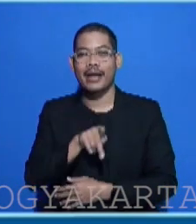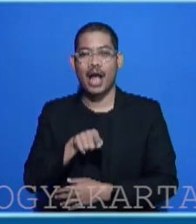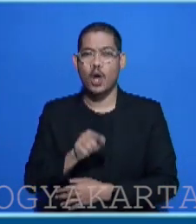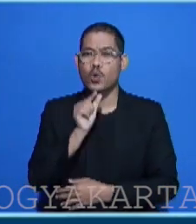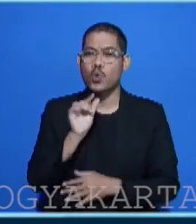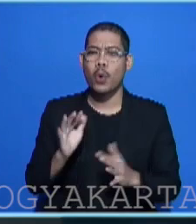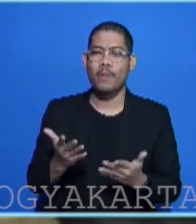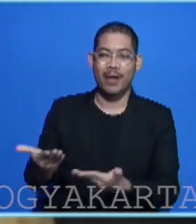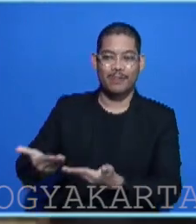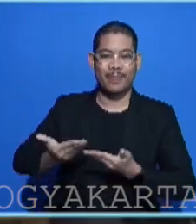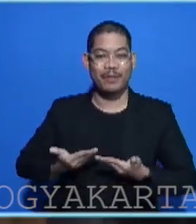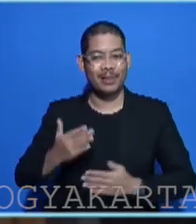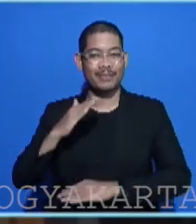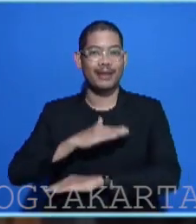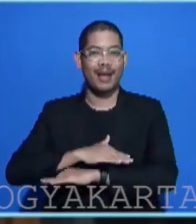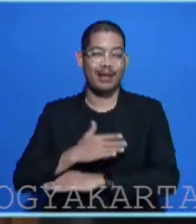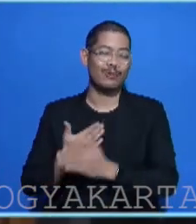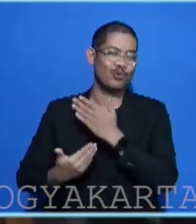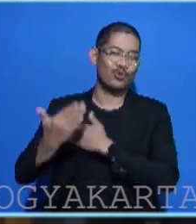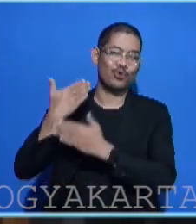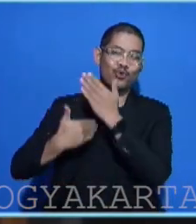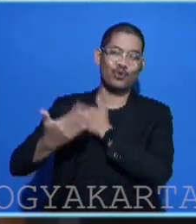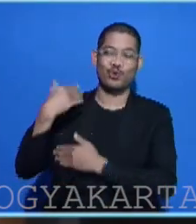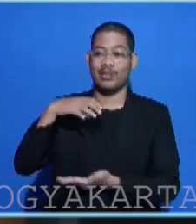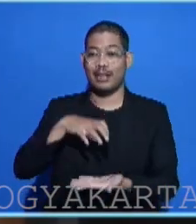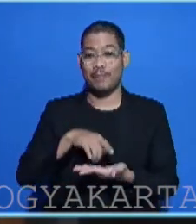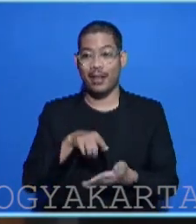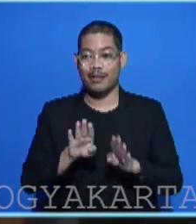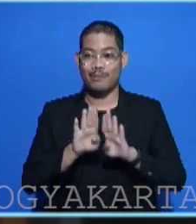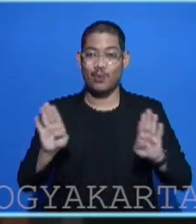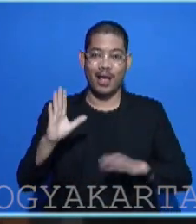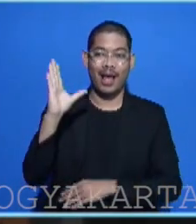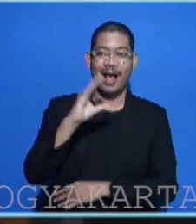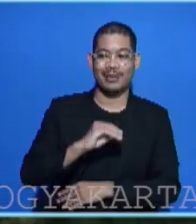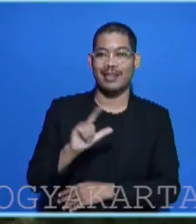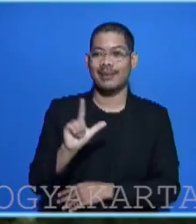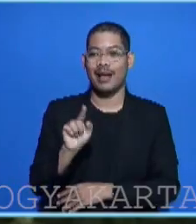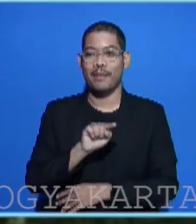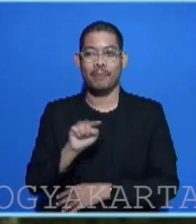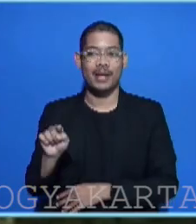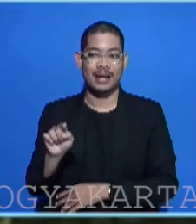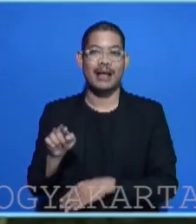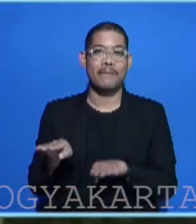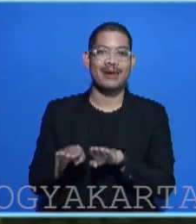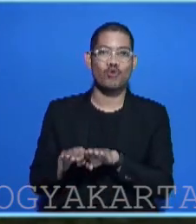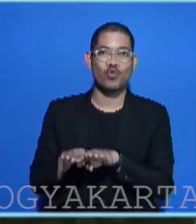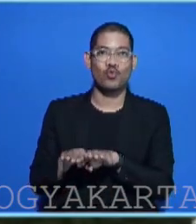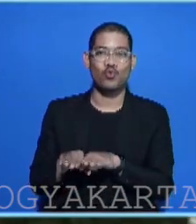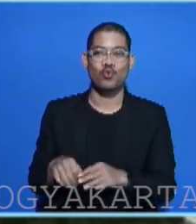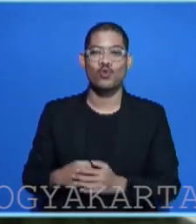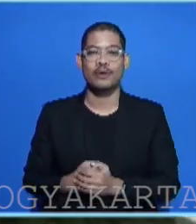gambartos situs rumah sandi meniko Bigo tabowo lucu